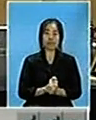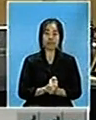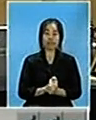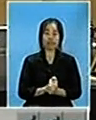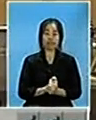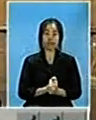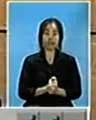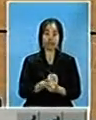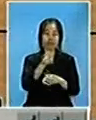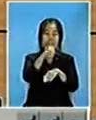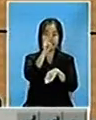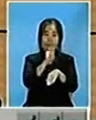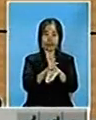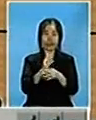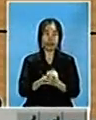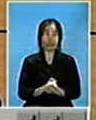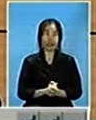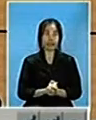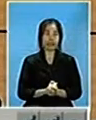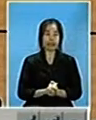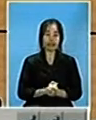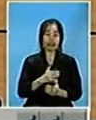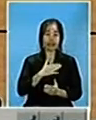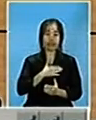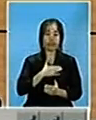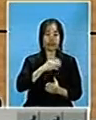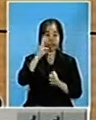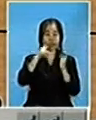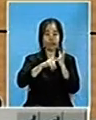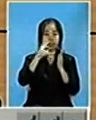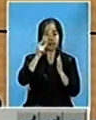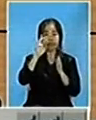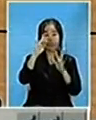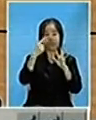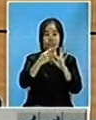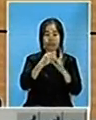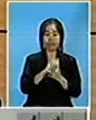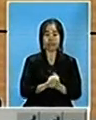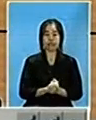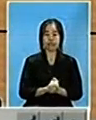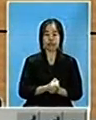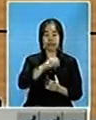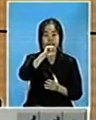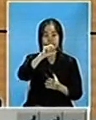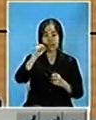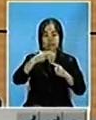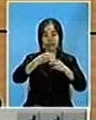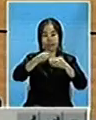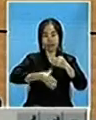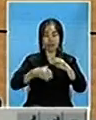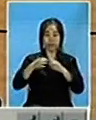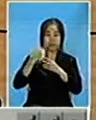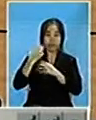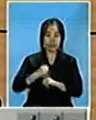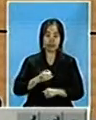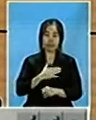ท่านประธานที่เคารพกระผมวิชระเพชรทองบัญชีรายชื่อประชาธิปัตย์ท่านสุนัย